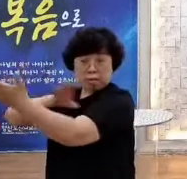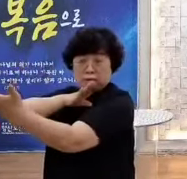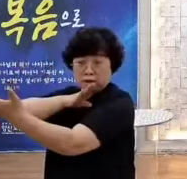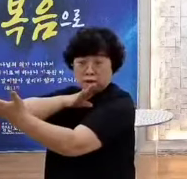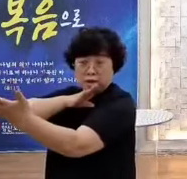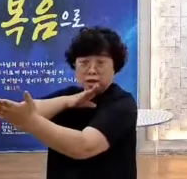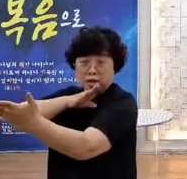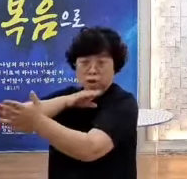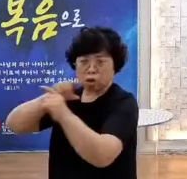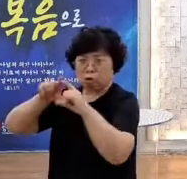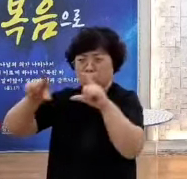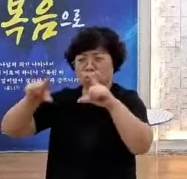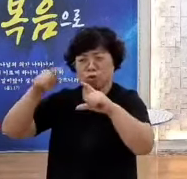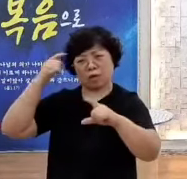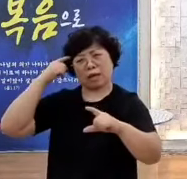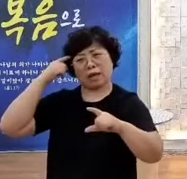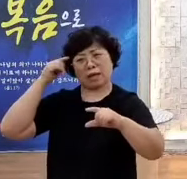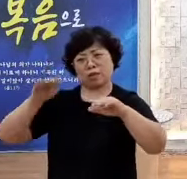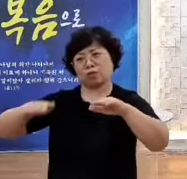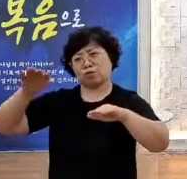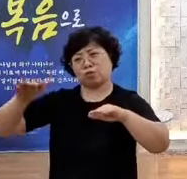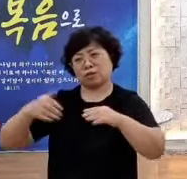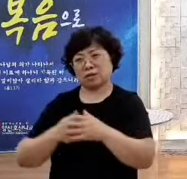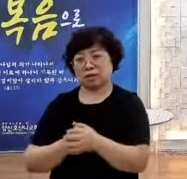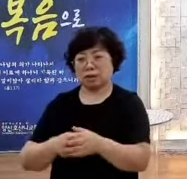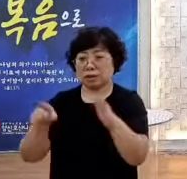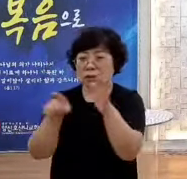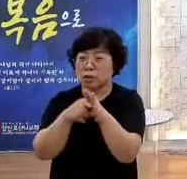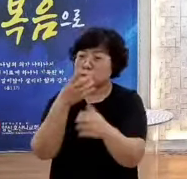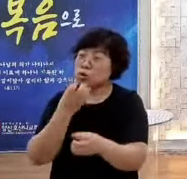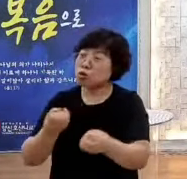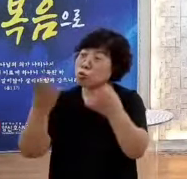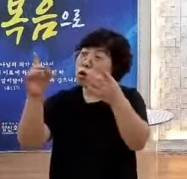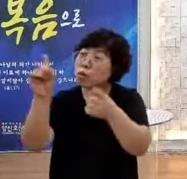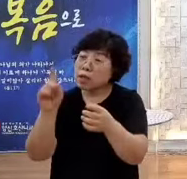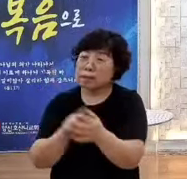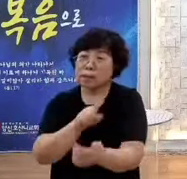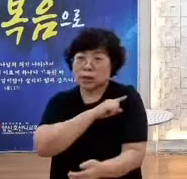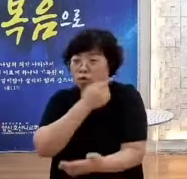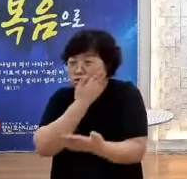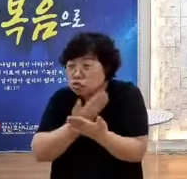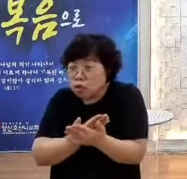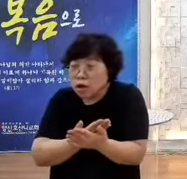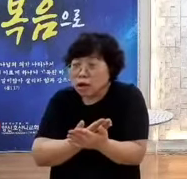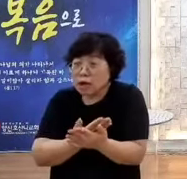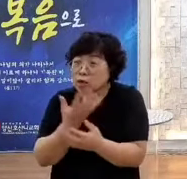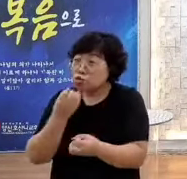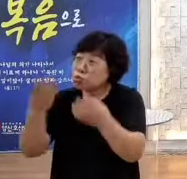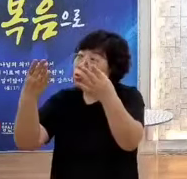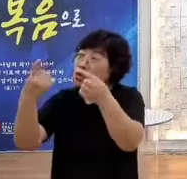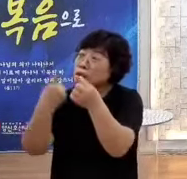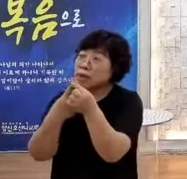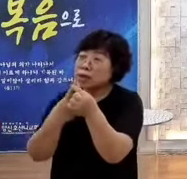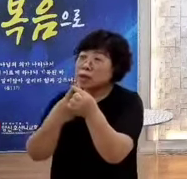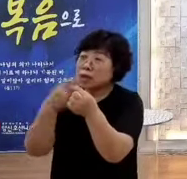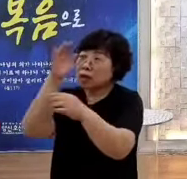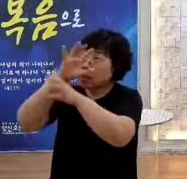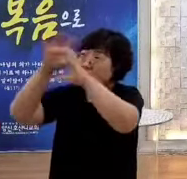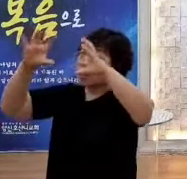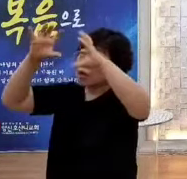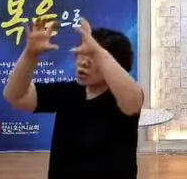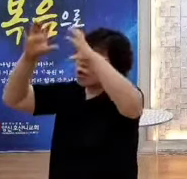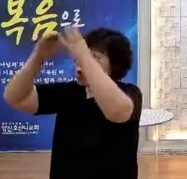보통 다 이렇게 말씀하시잖아요. 그죠? 이 믿음의 축복이 뭡니까? 제일 중요한 거는 우리가 구원받아서 천국 가는 것이다.